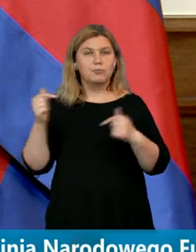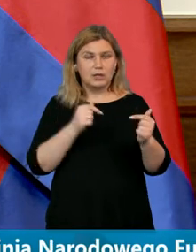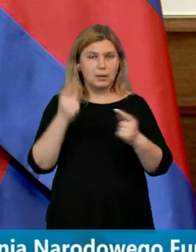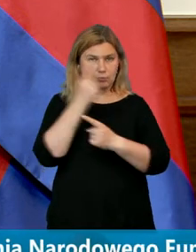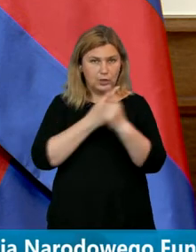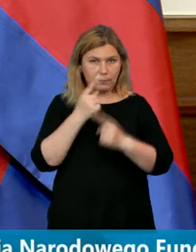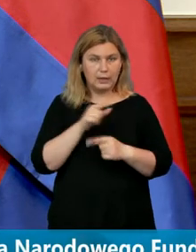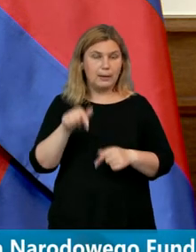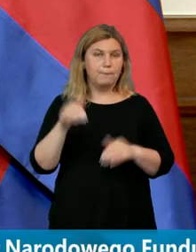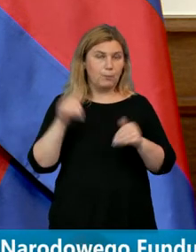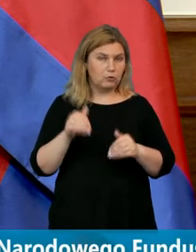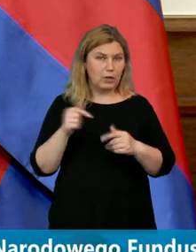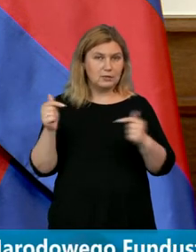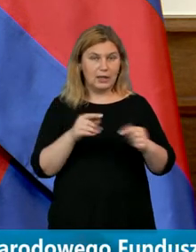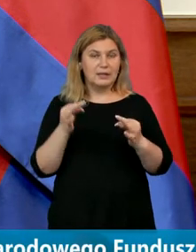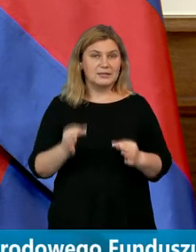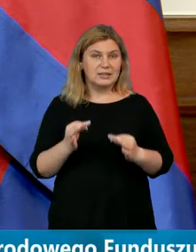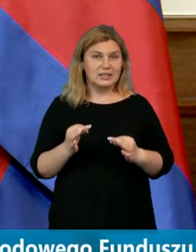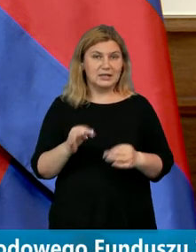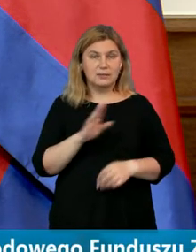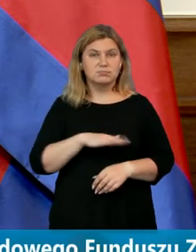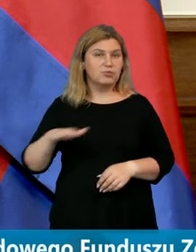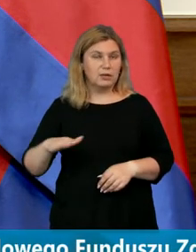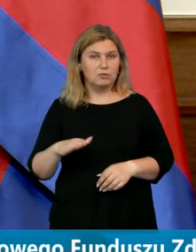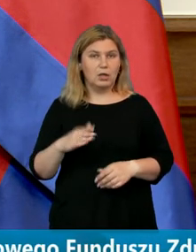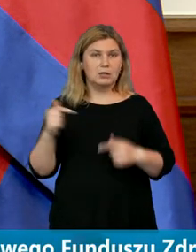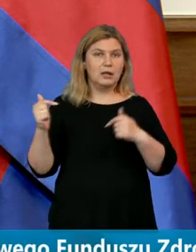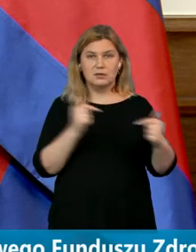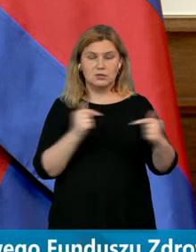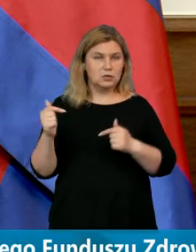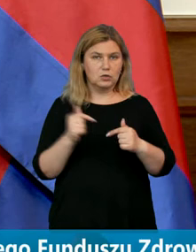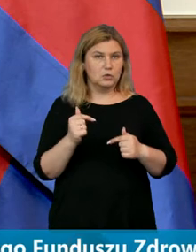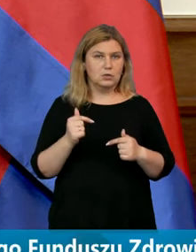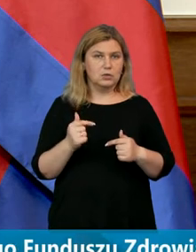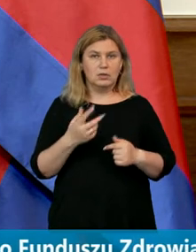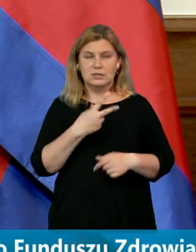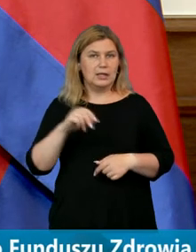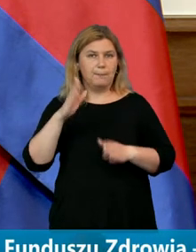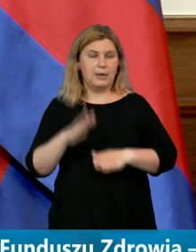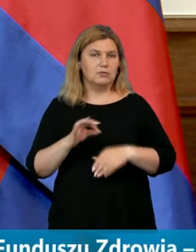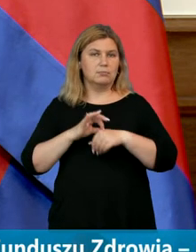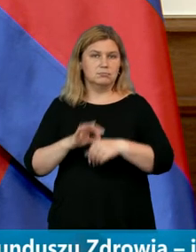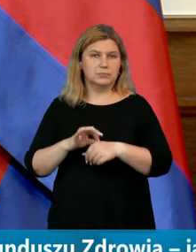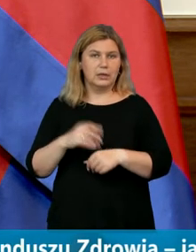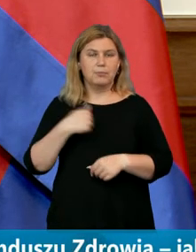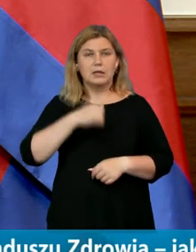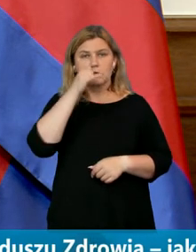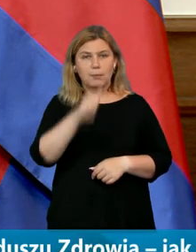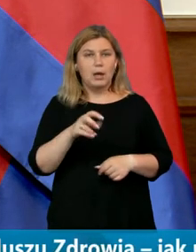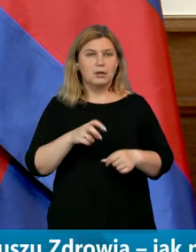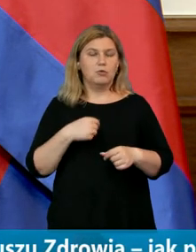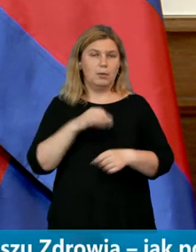Tam można to dyskutować. Natomiast na tym etapie przedszkola ta dyskusja już po prostu do niczego nas nie będzie prowadziła, bo my nie możemy się z tego